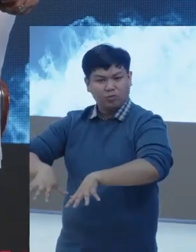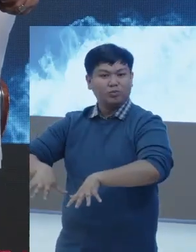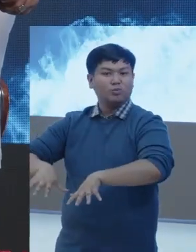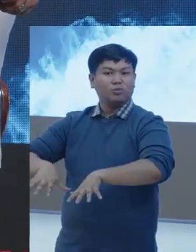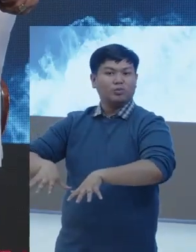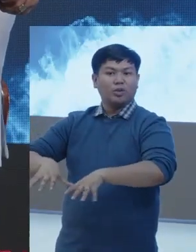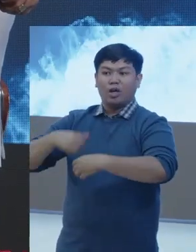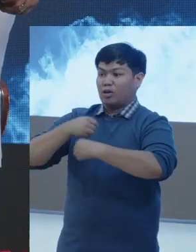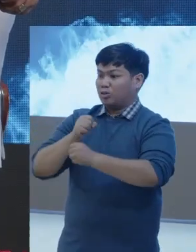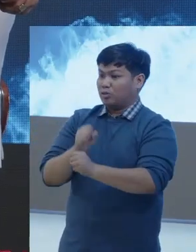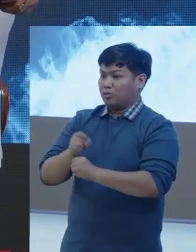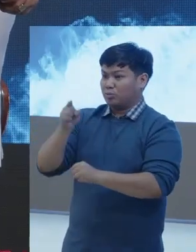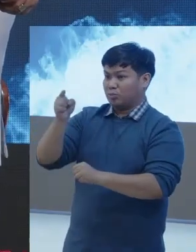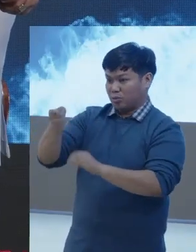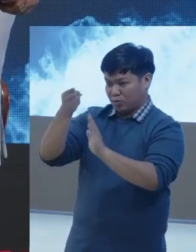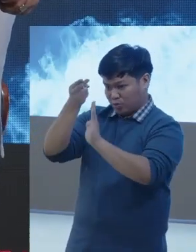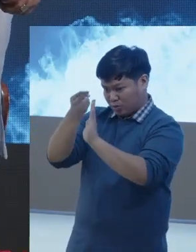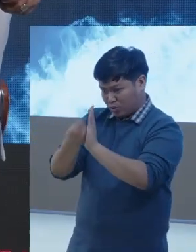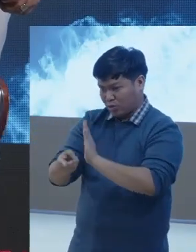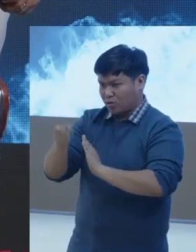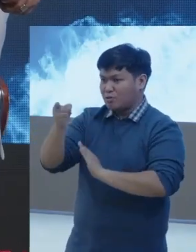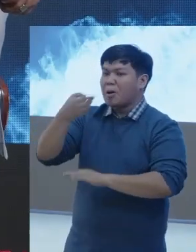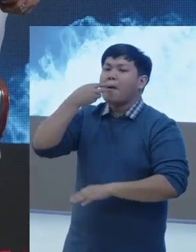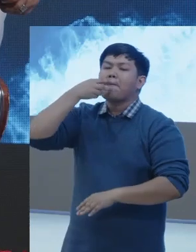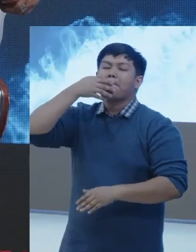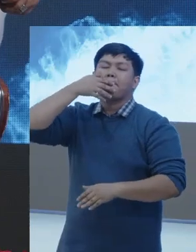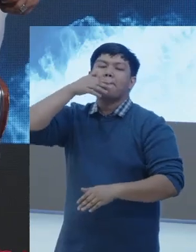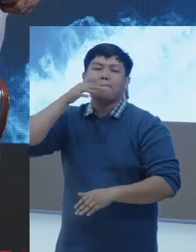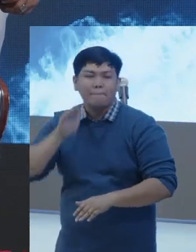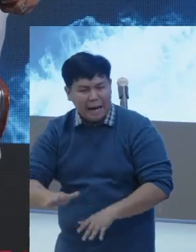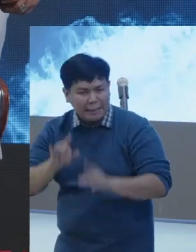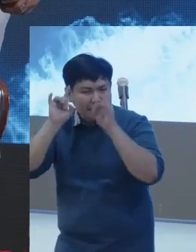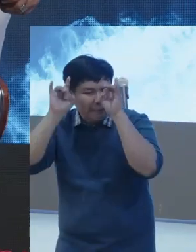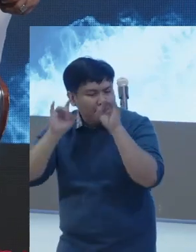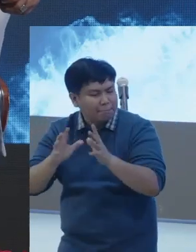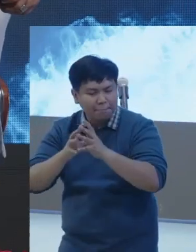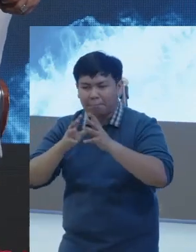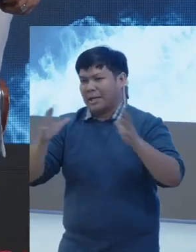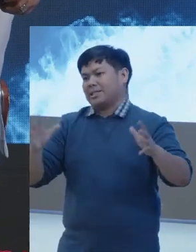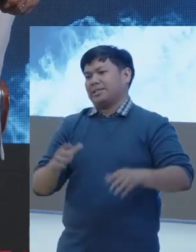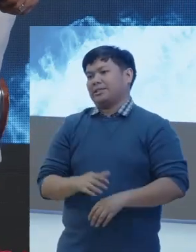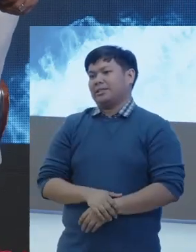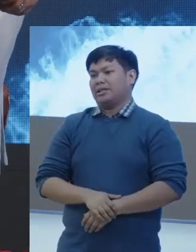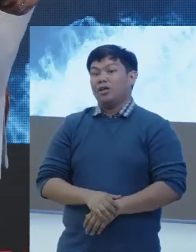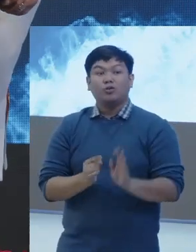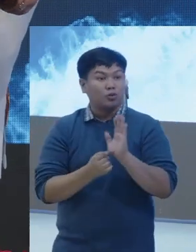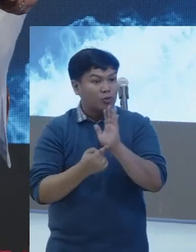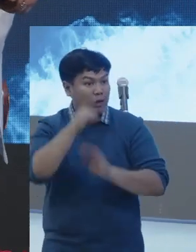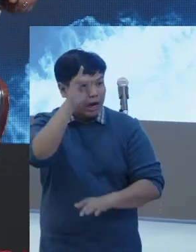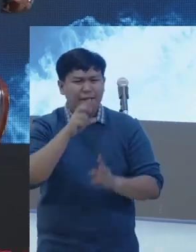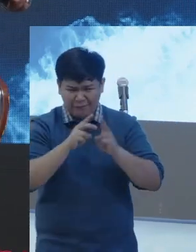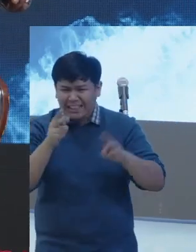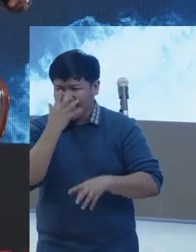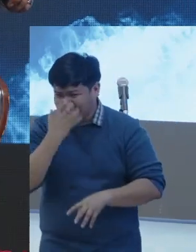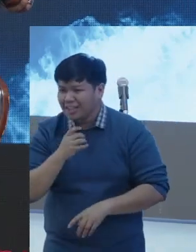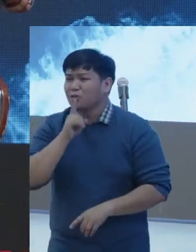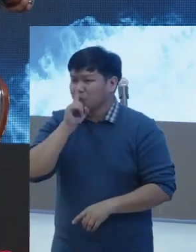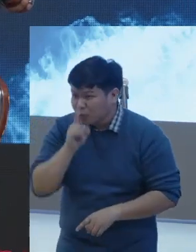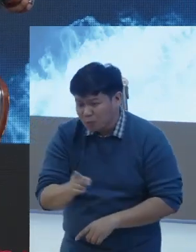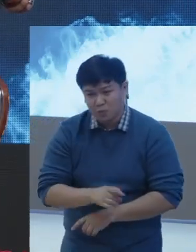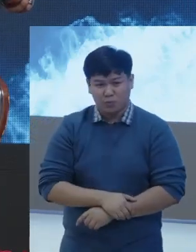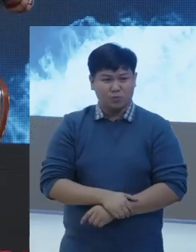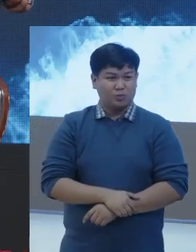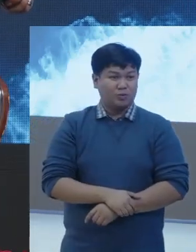make your grave, for you are vile." Ganun po sila kasama. Meron po ba